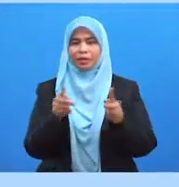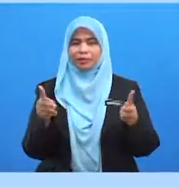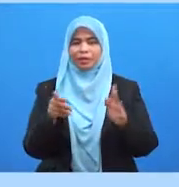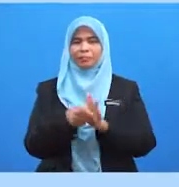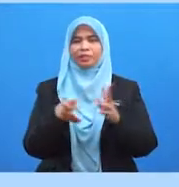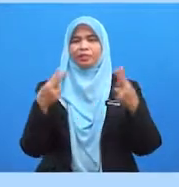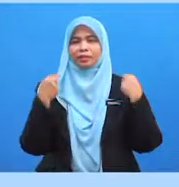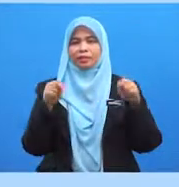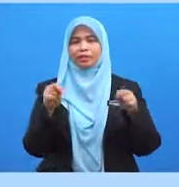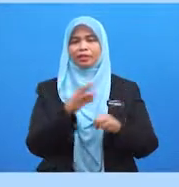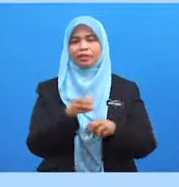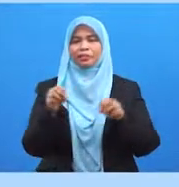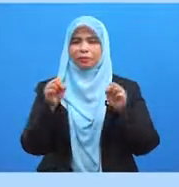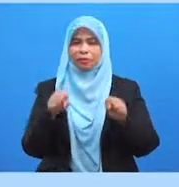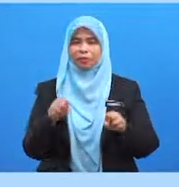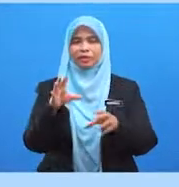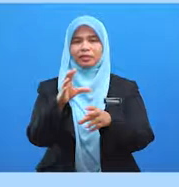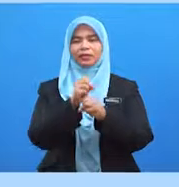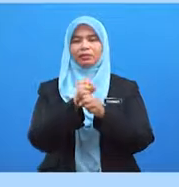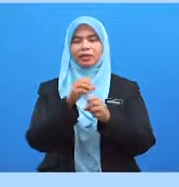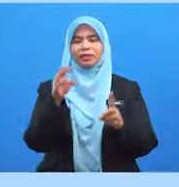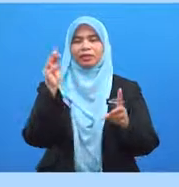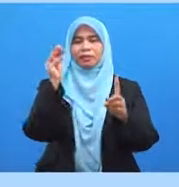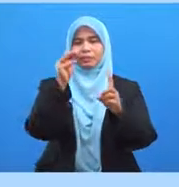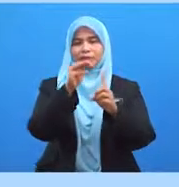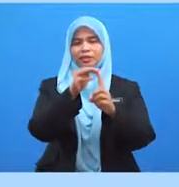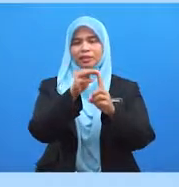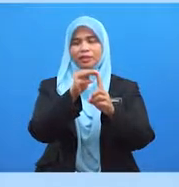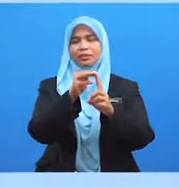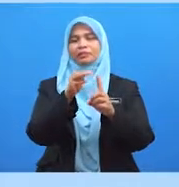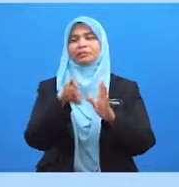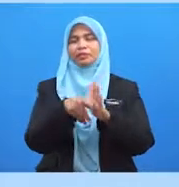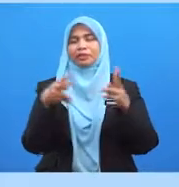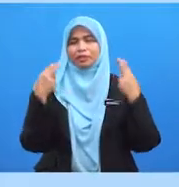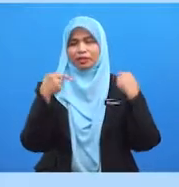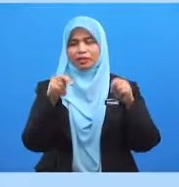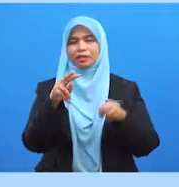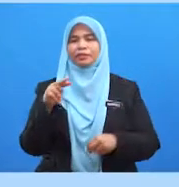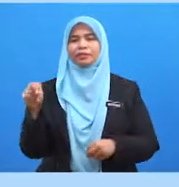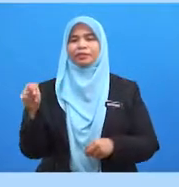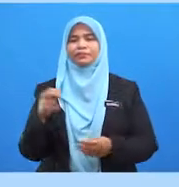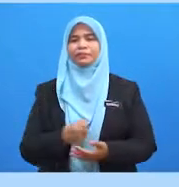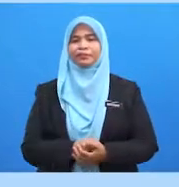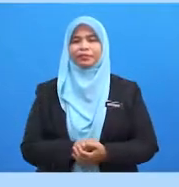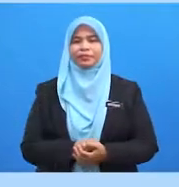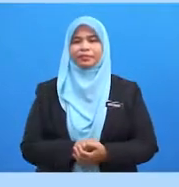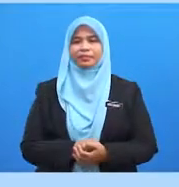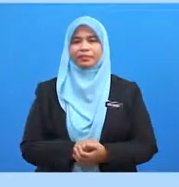perniagaan dan mampu mencapai matlamat dan sasaran perniagaan.